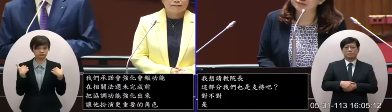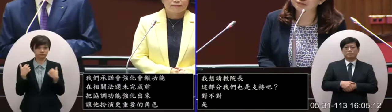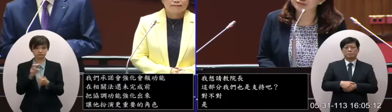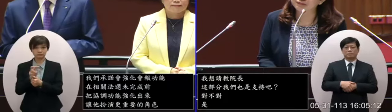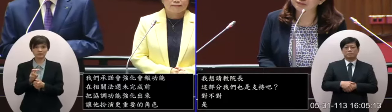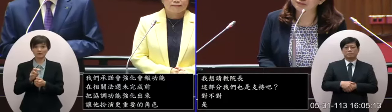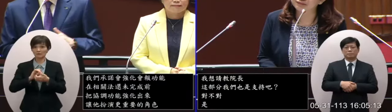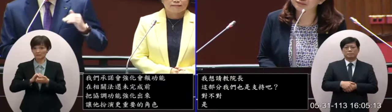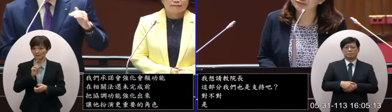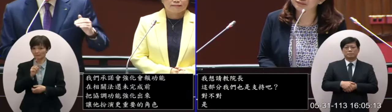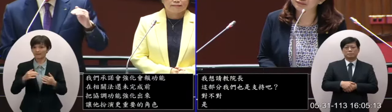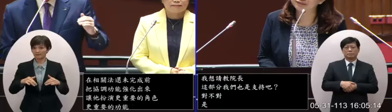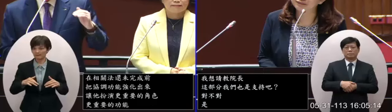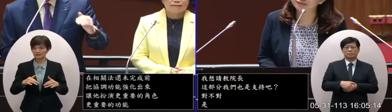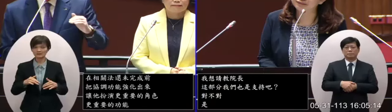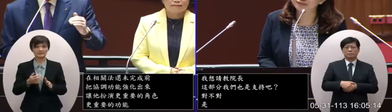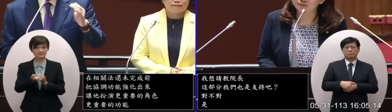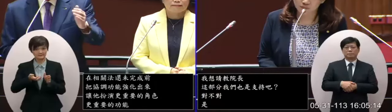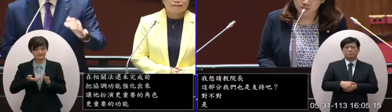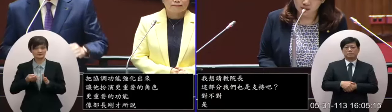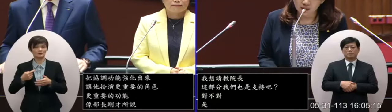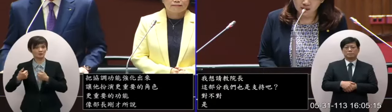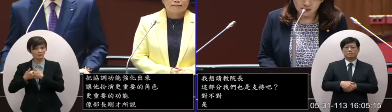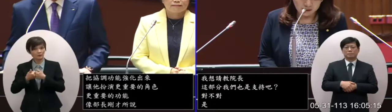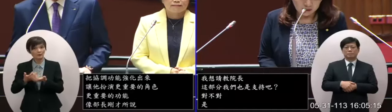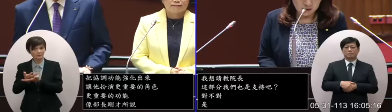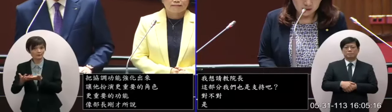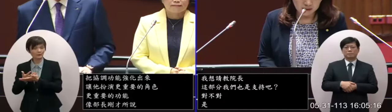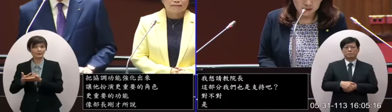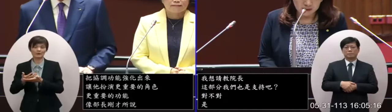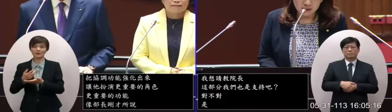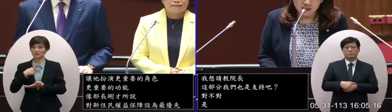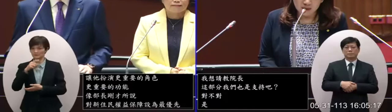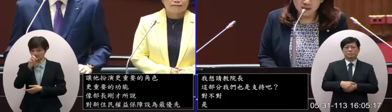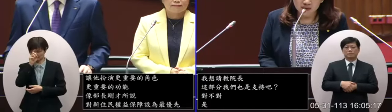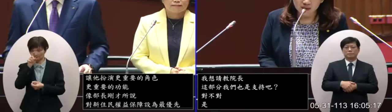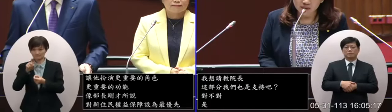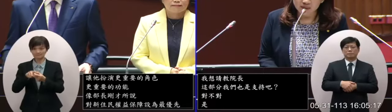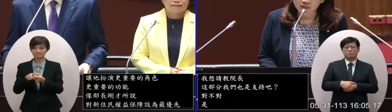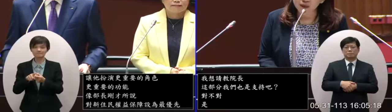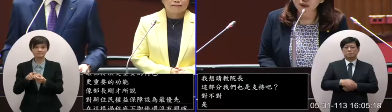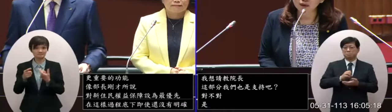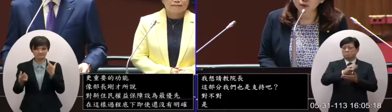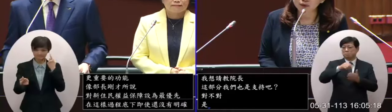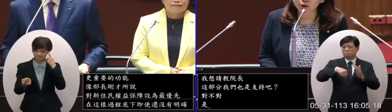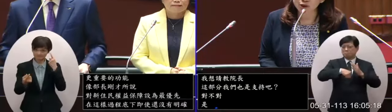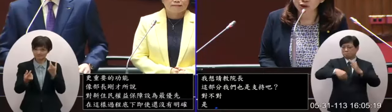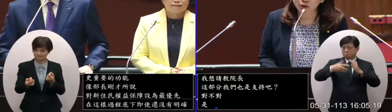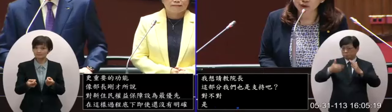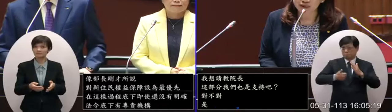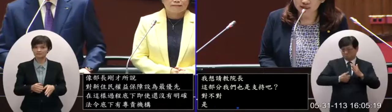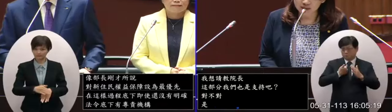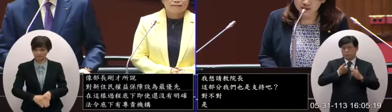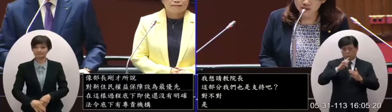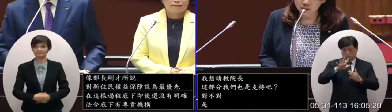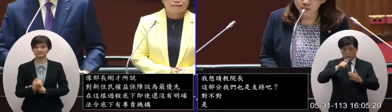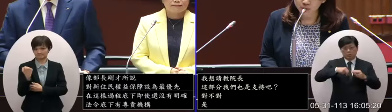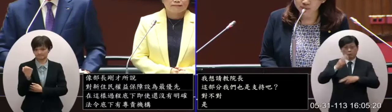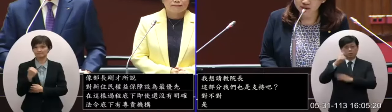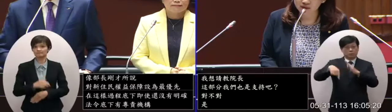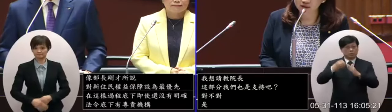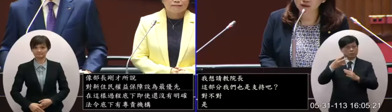协调汇报的功能，我努力让它达到委员所希望的那样的一个程度。 跟院长报告，我们确实有个行政